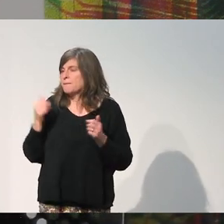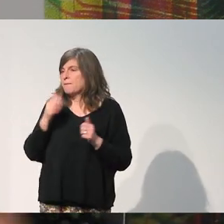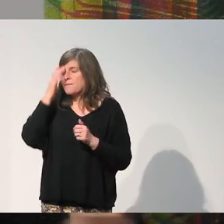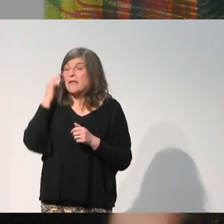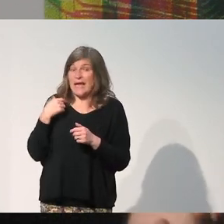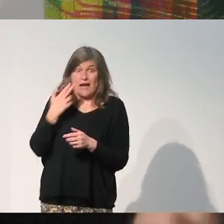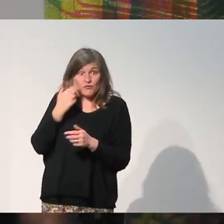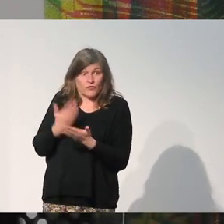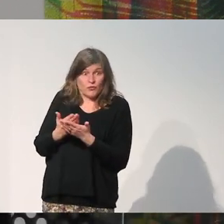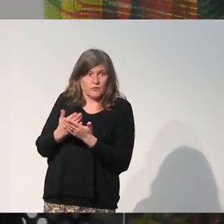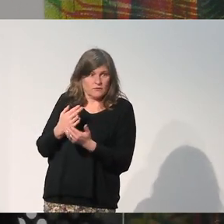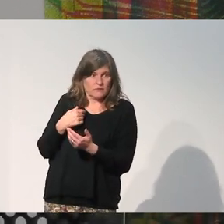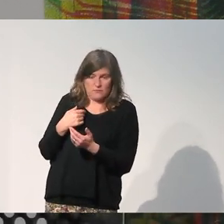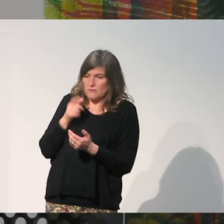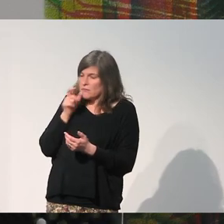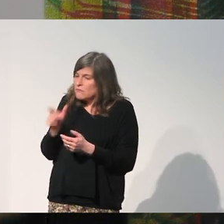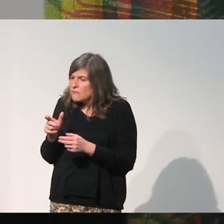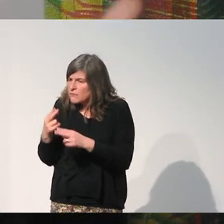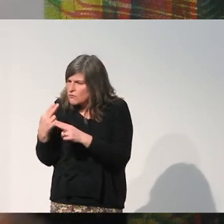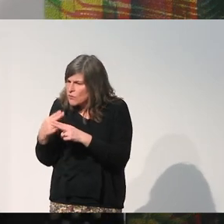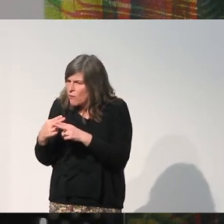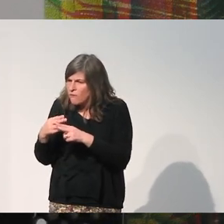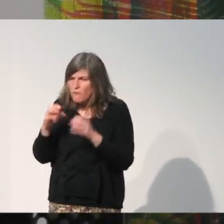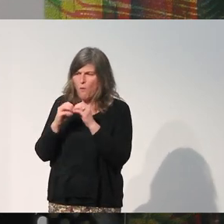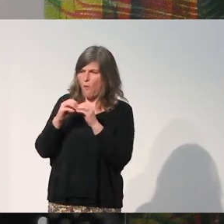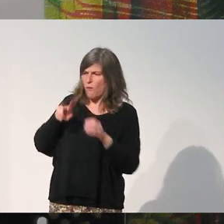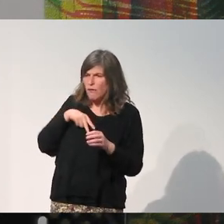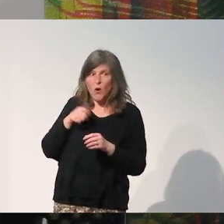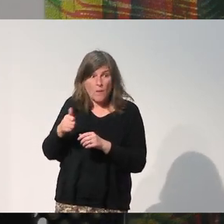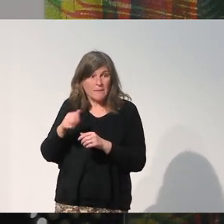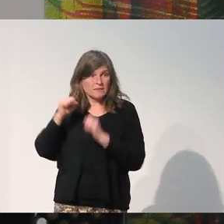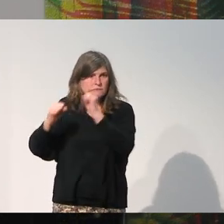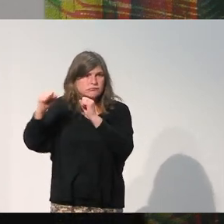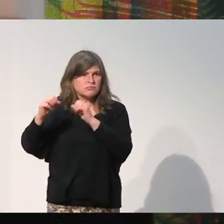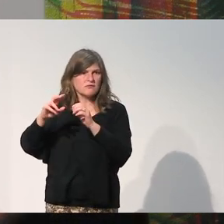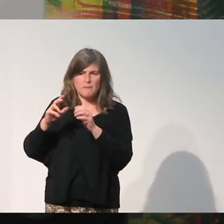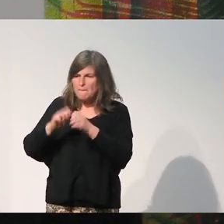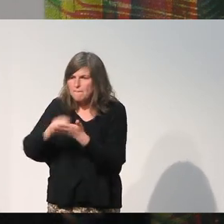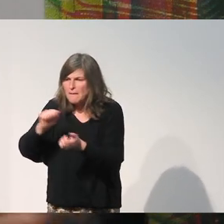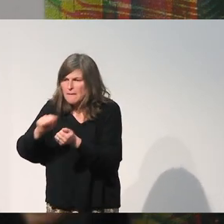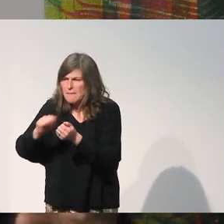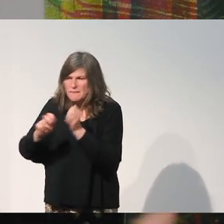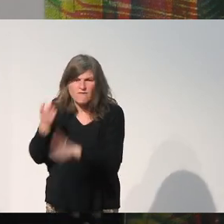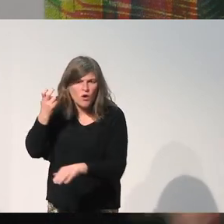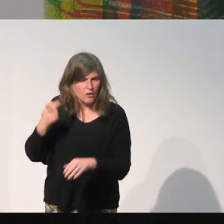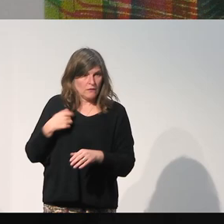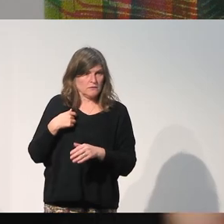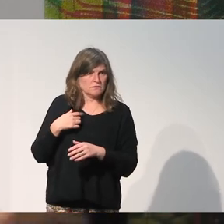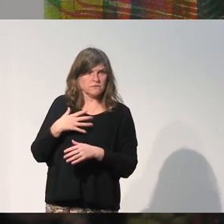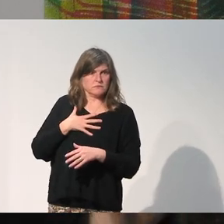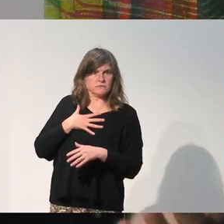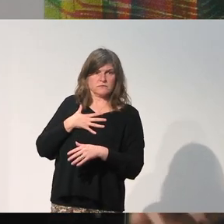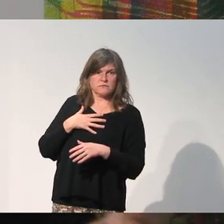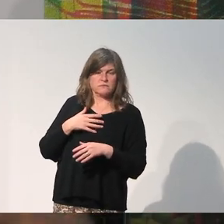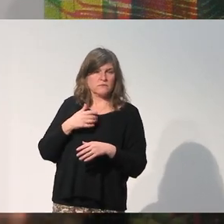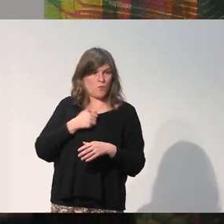oncle, en fait, avec qui j'ai grandi, etc. Et comme quoi il aurait commis aussi des massacres, volé des papiers, etc. Et donc qu'est-ce qu'on fait de ces informations quand, moi, à la différence d'Olivier, je